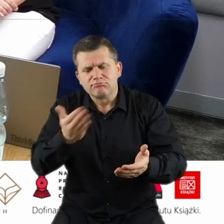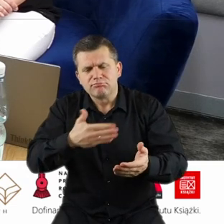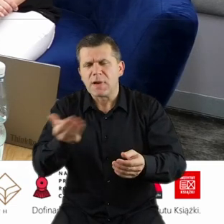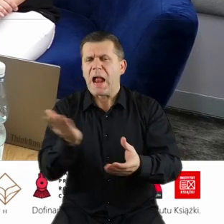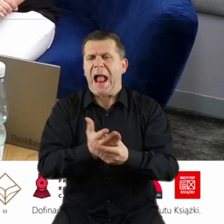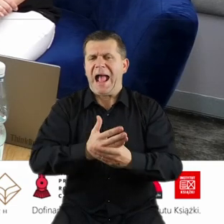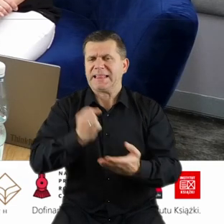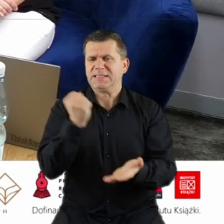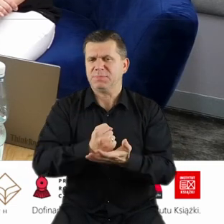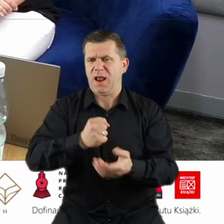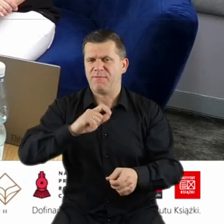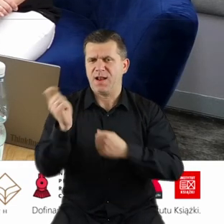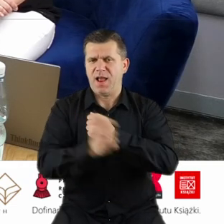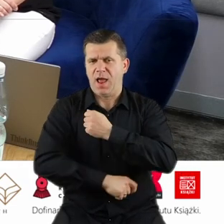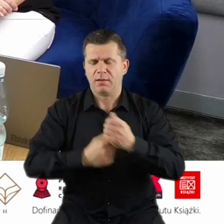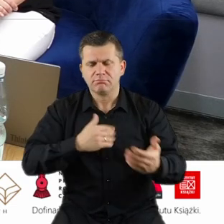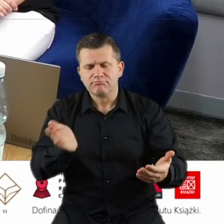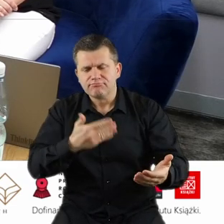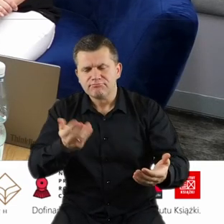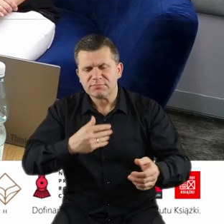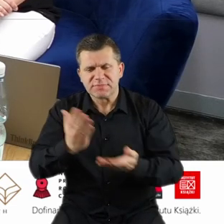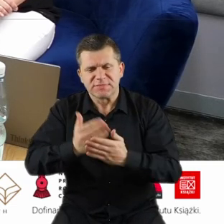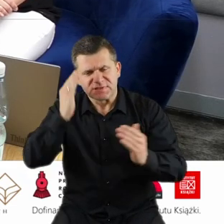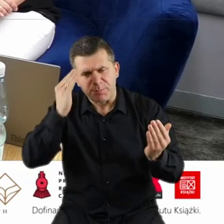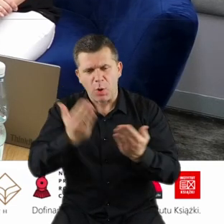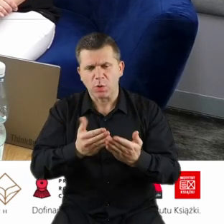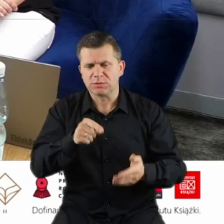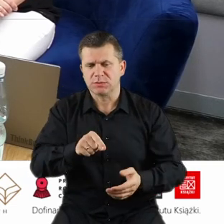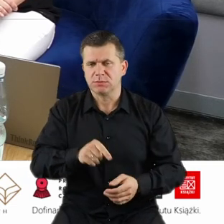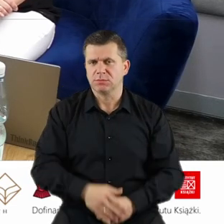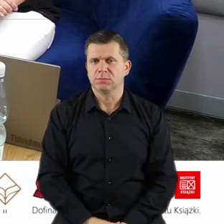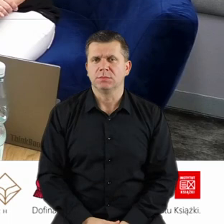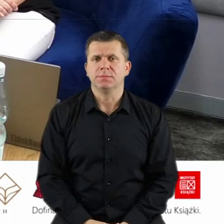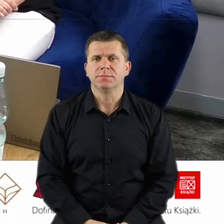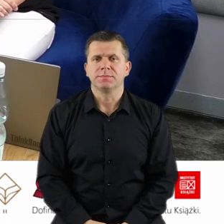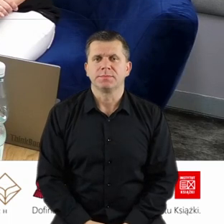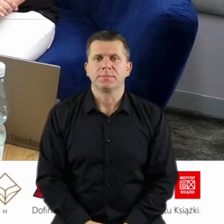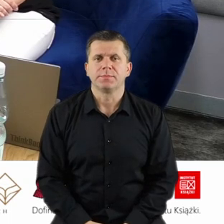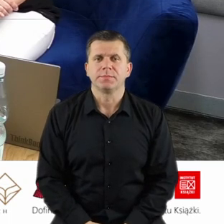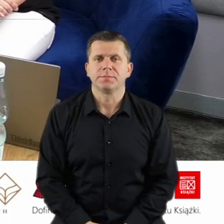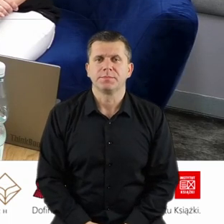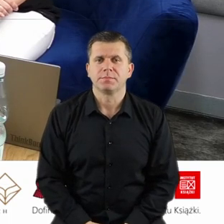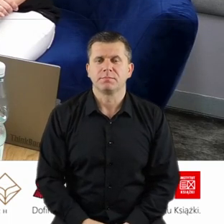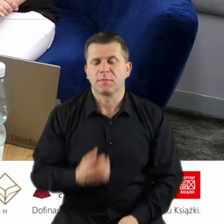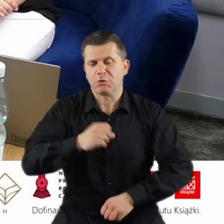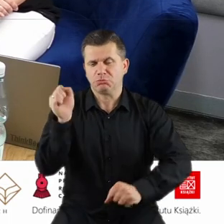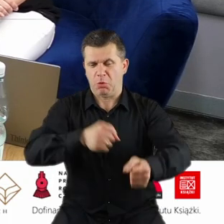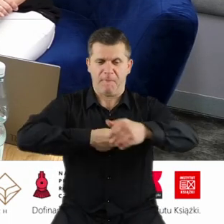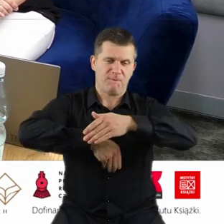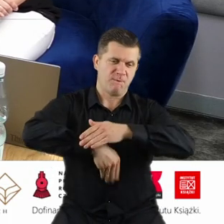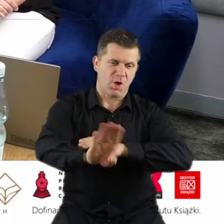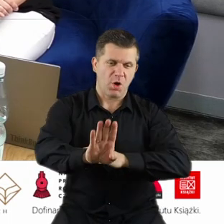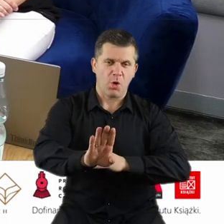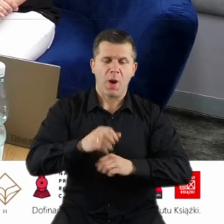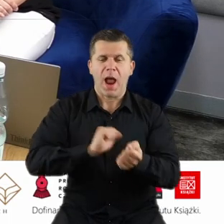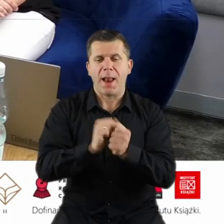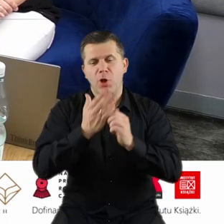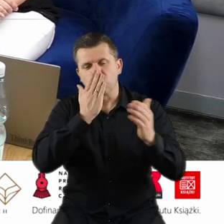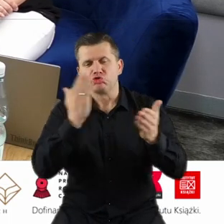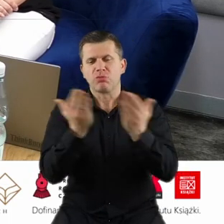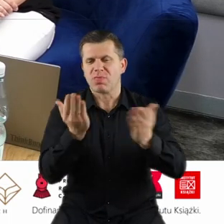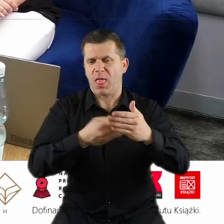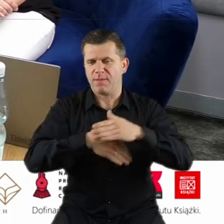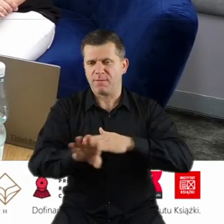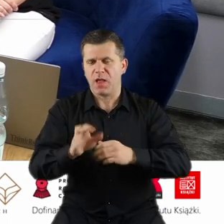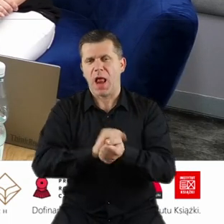przestudiować te akta sprawy karnej. I to nie jest tak, że po prostu wychodzę z sądu, na przykład wychodzę